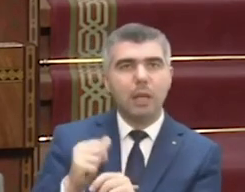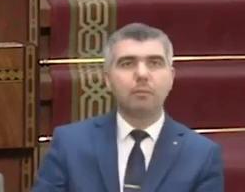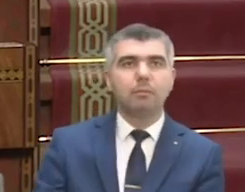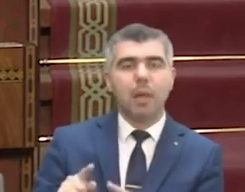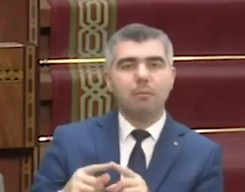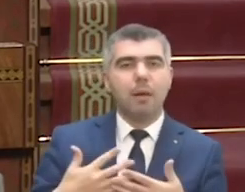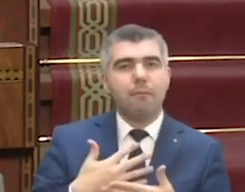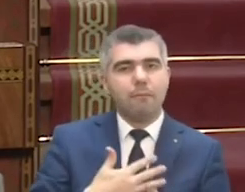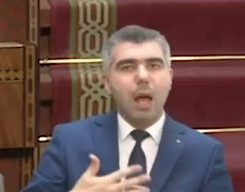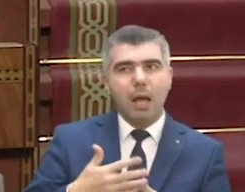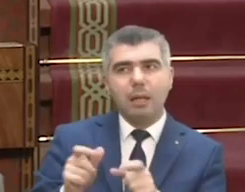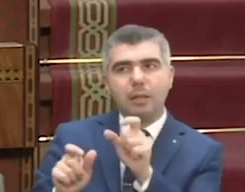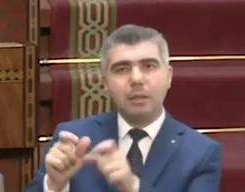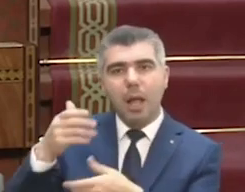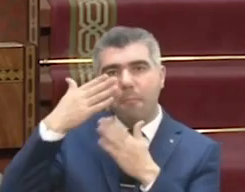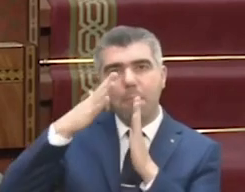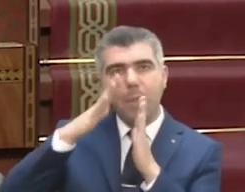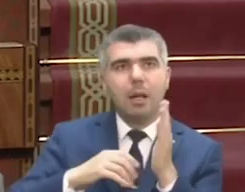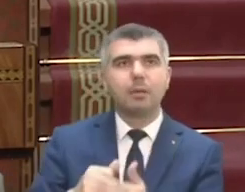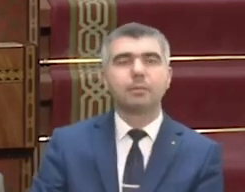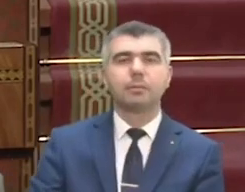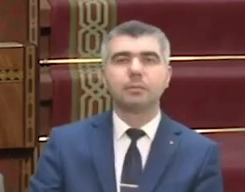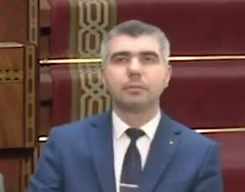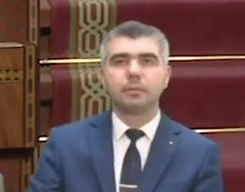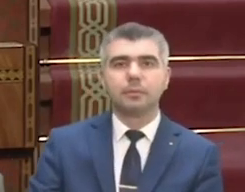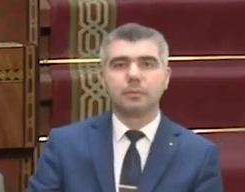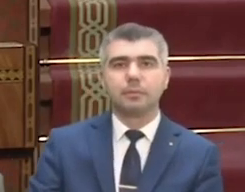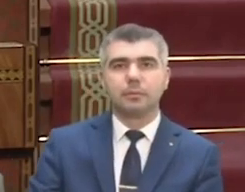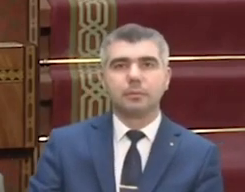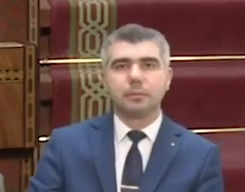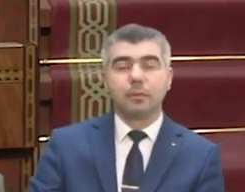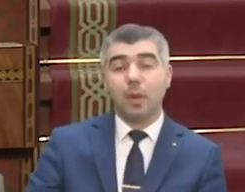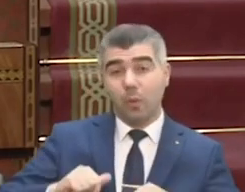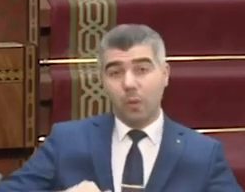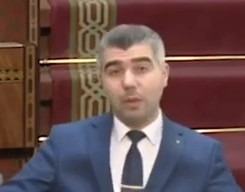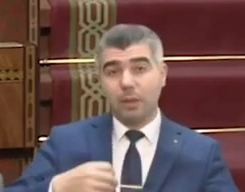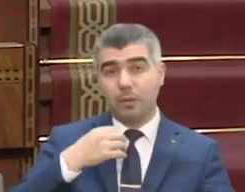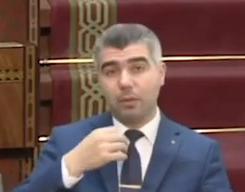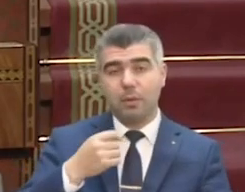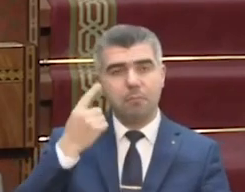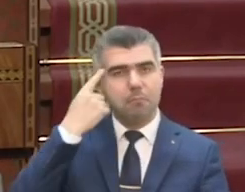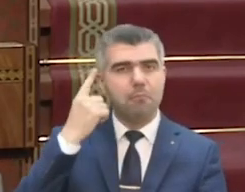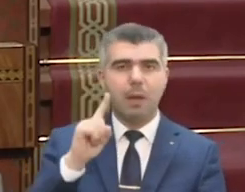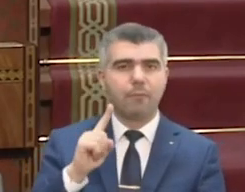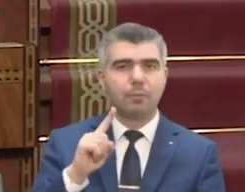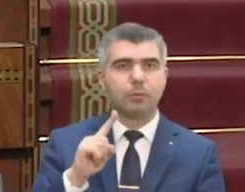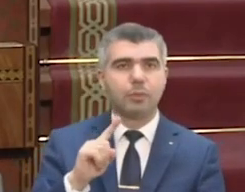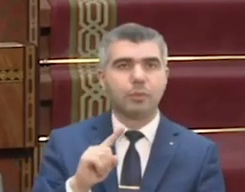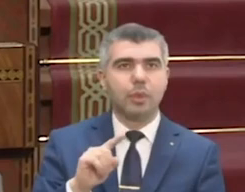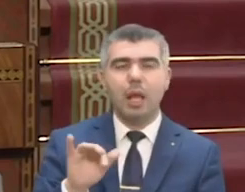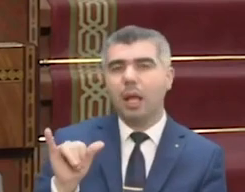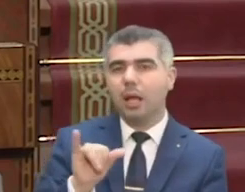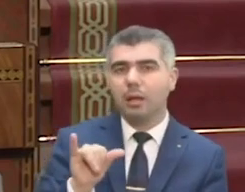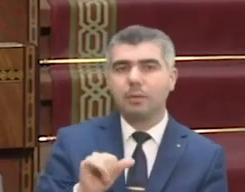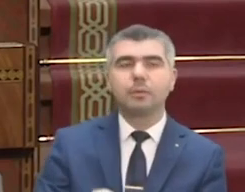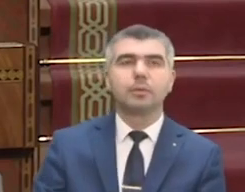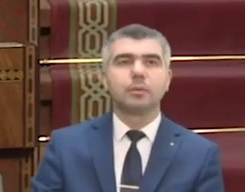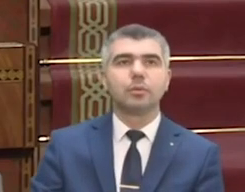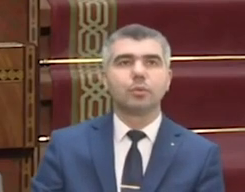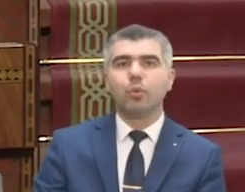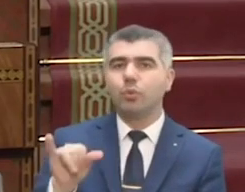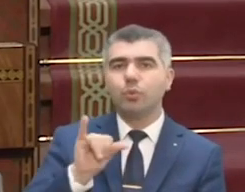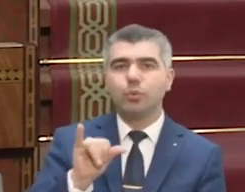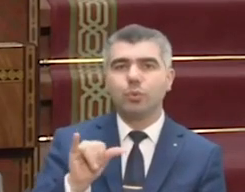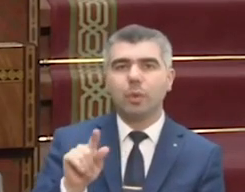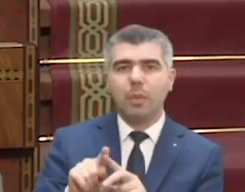الاقل فرحو المغربه السيده الوزيره لحد الان ما فهمناش هذا يعني شكون